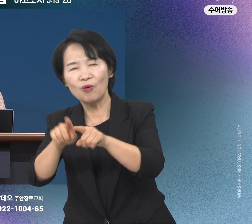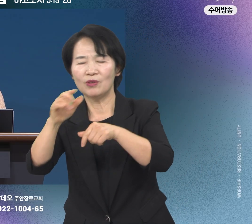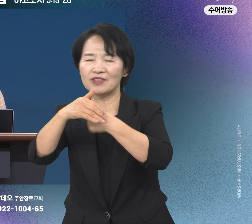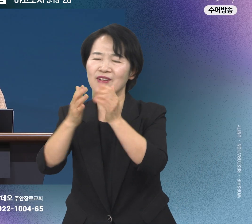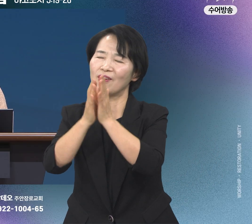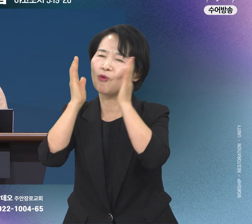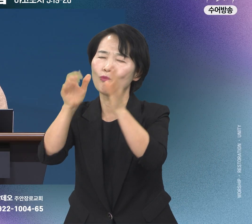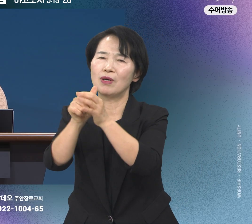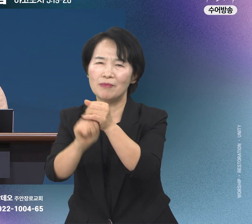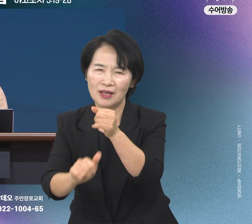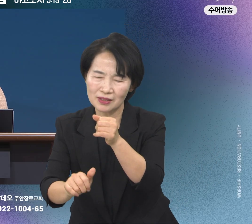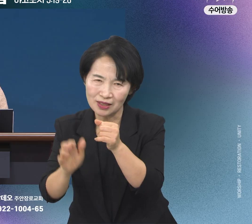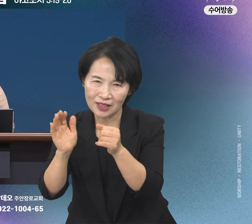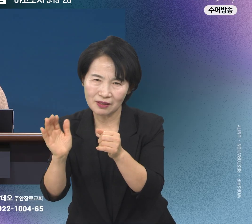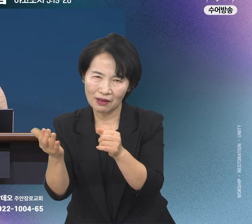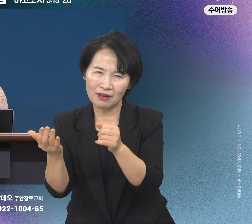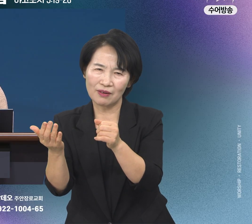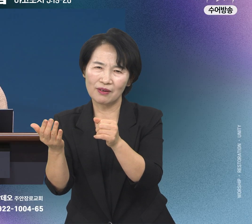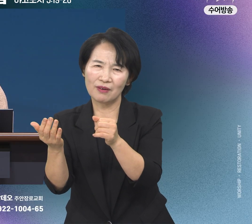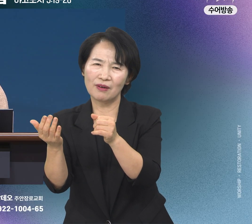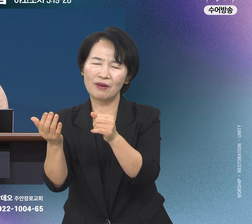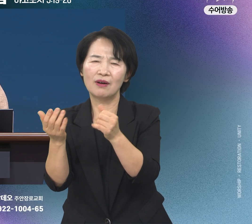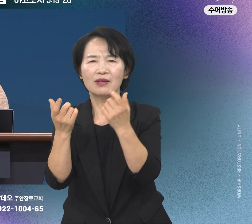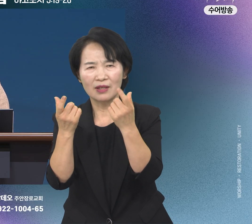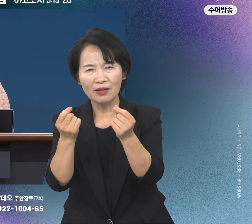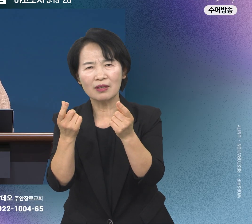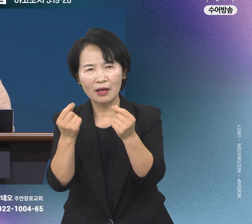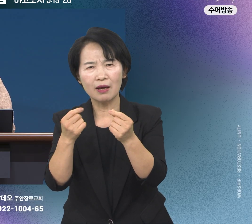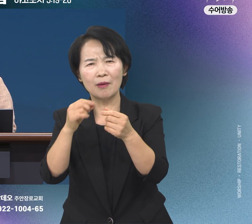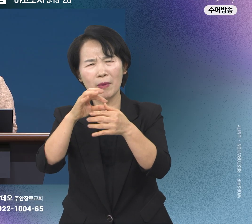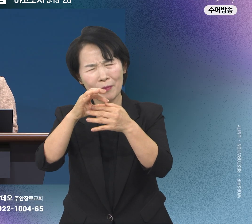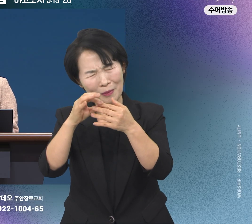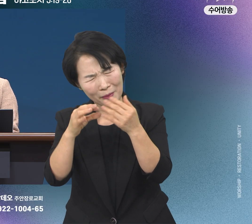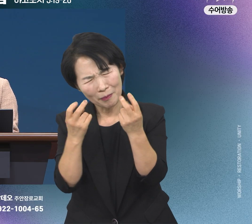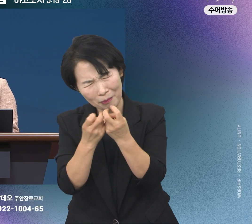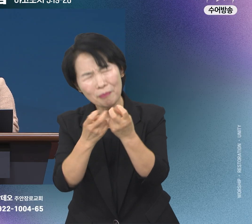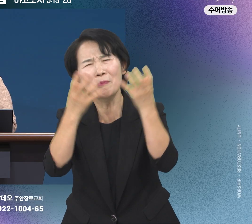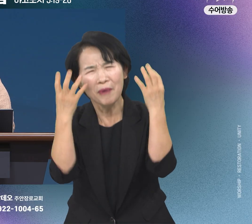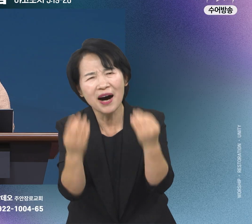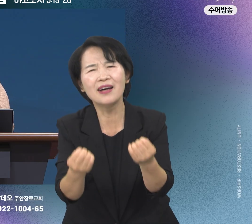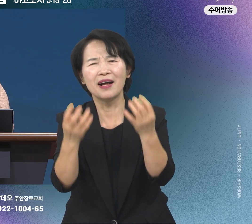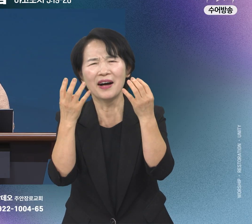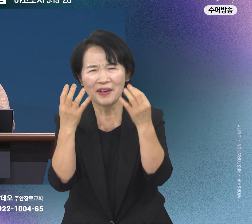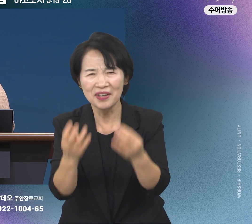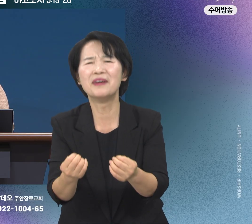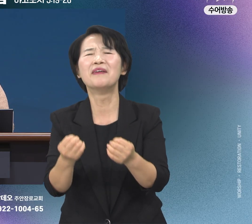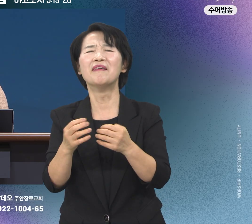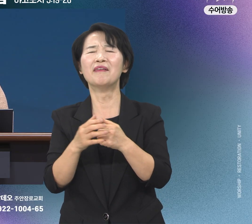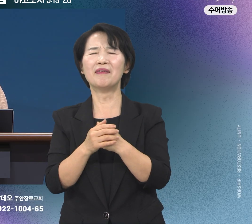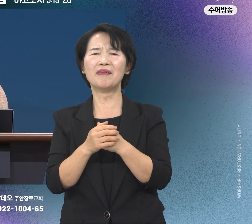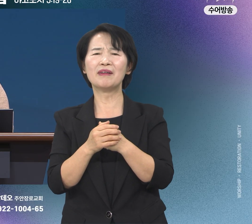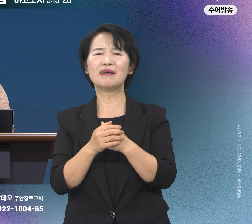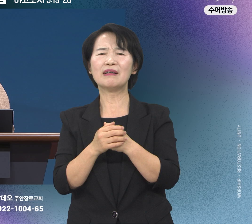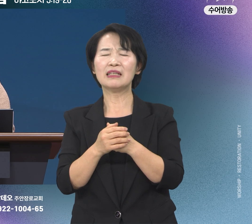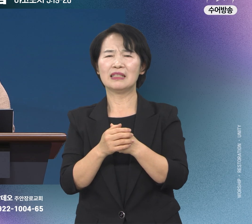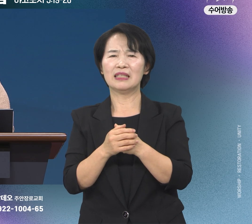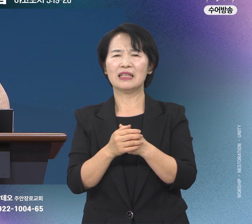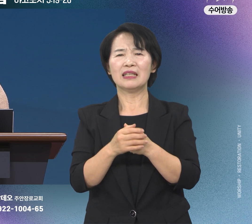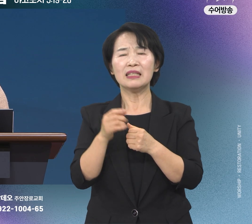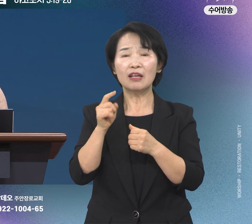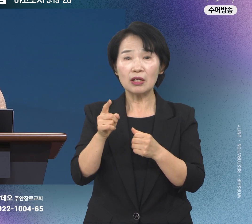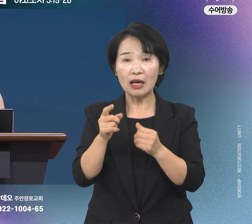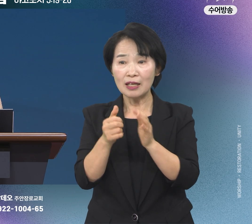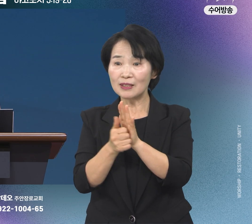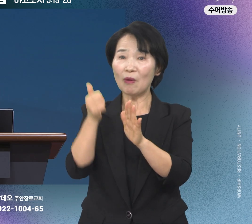되죠. 이런 방식으로 다른 신천지 지역에서 전도했더니 성공한